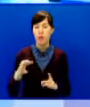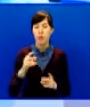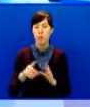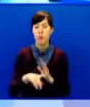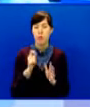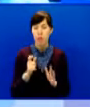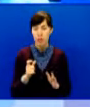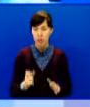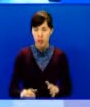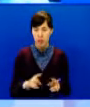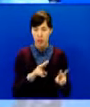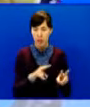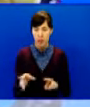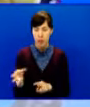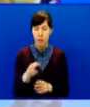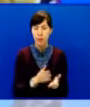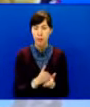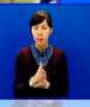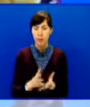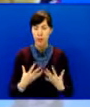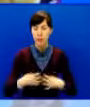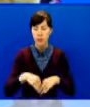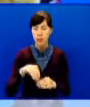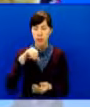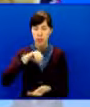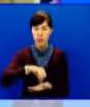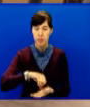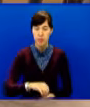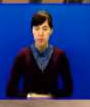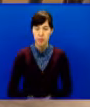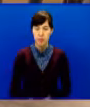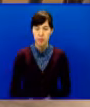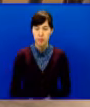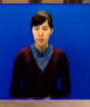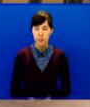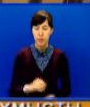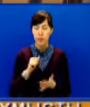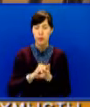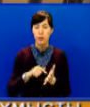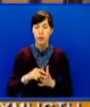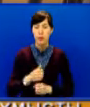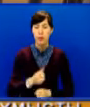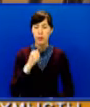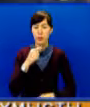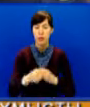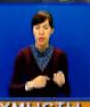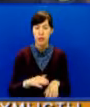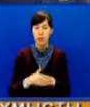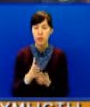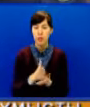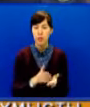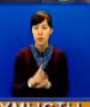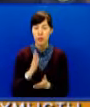мәслихаттың депутаттары мен қадағалаушы орган қызметкерлерінің отбасы қатысты. Құжат талабы қатаң. Енді жаңадан